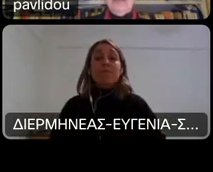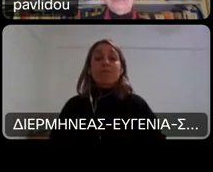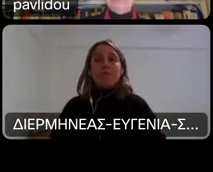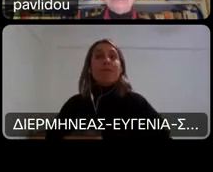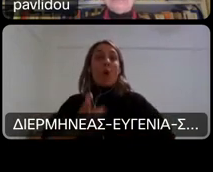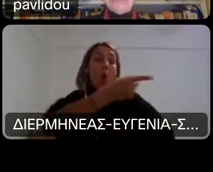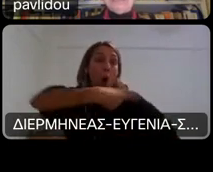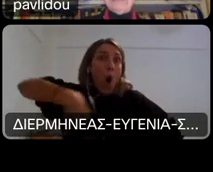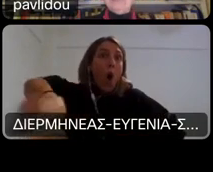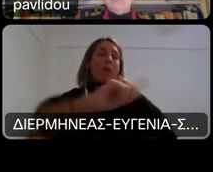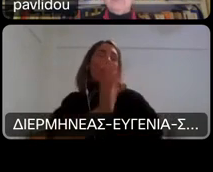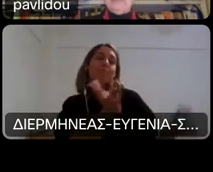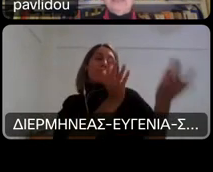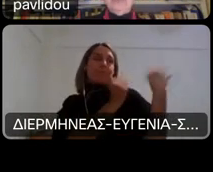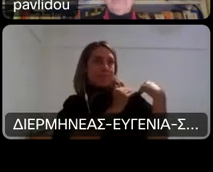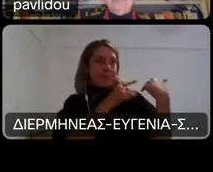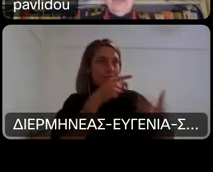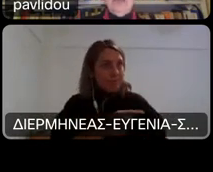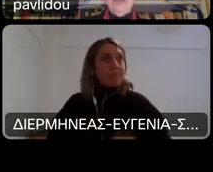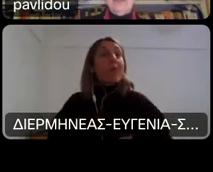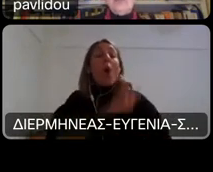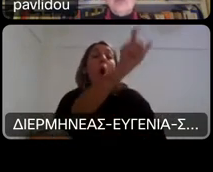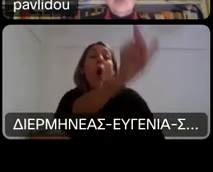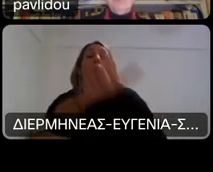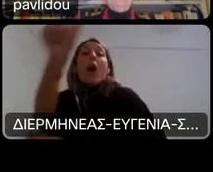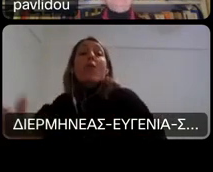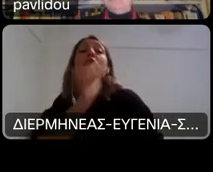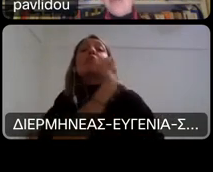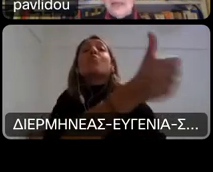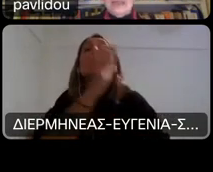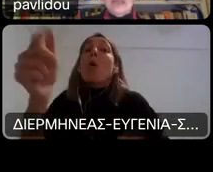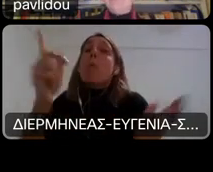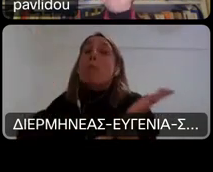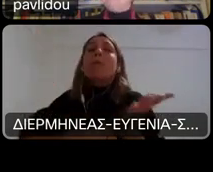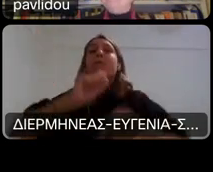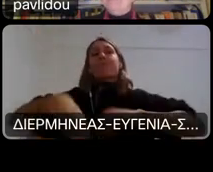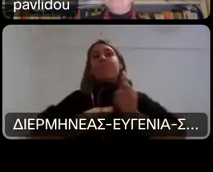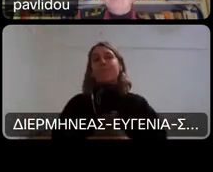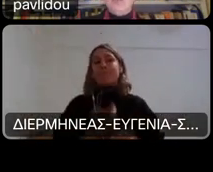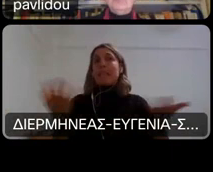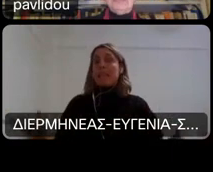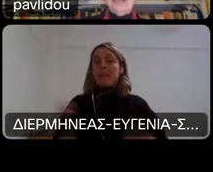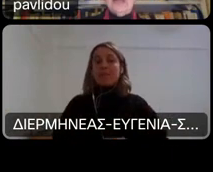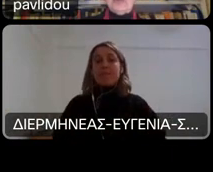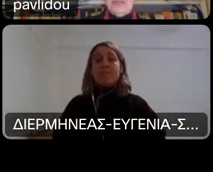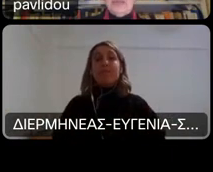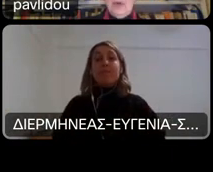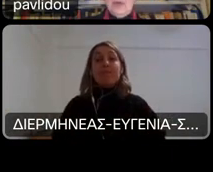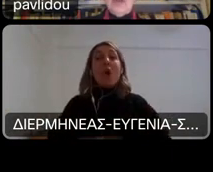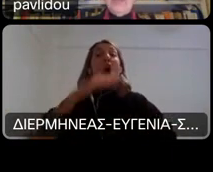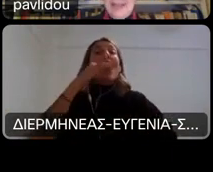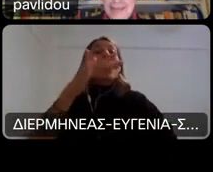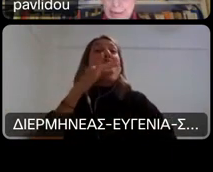συλλογική ευθύνη, και την ατομική ευθύνη. Για να το πούμε επιγραμματικά, δεν μπορούμε να αλλάξουμε